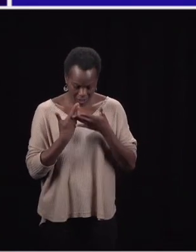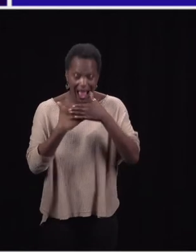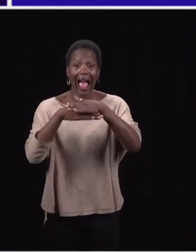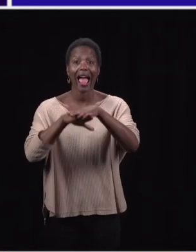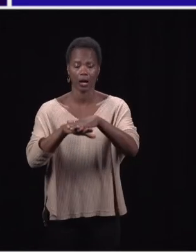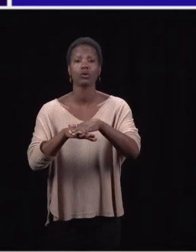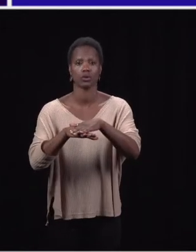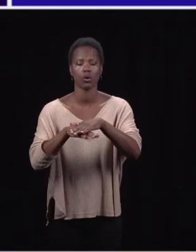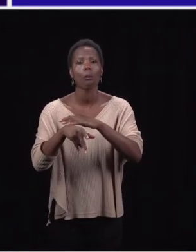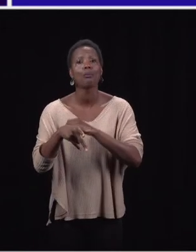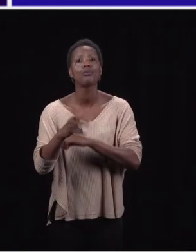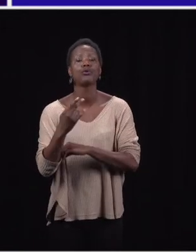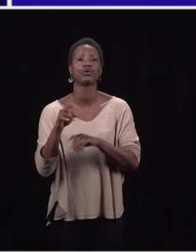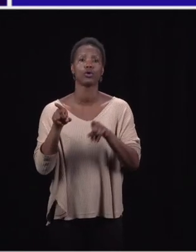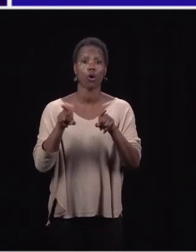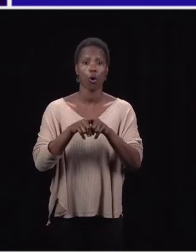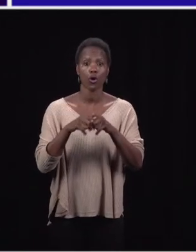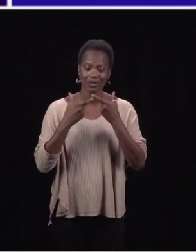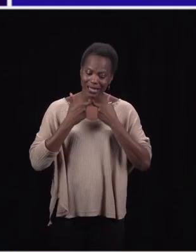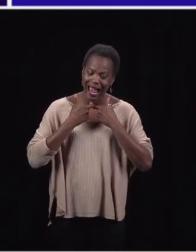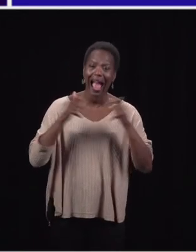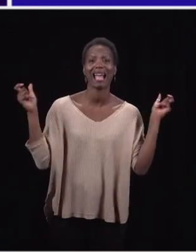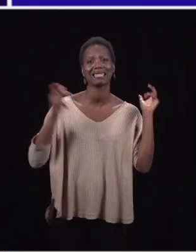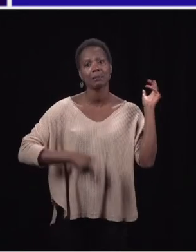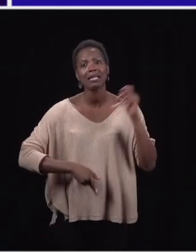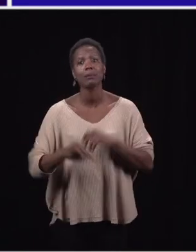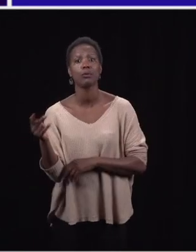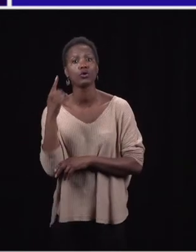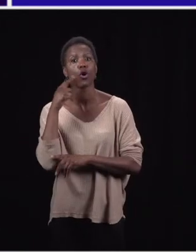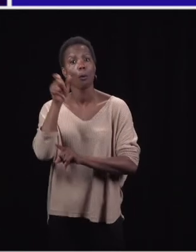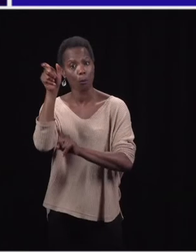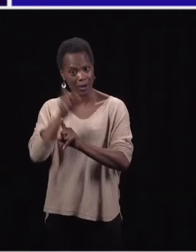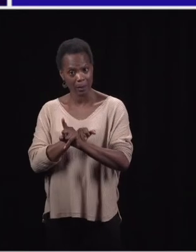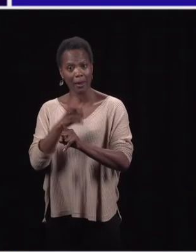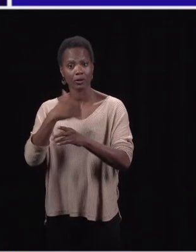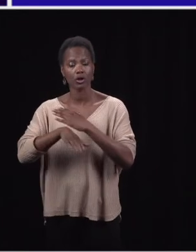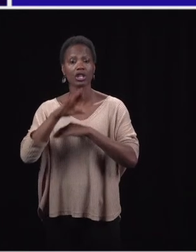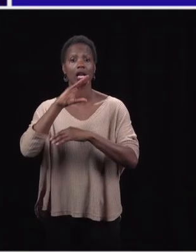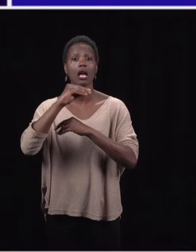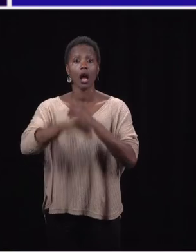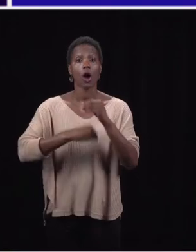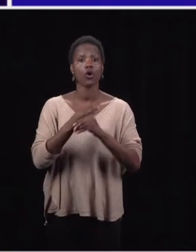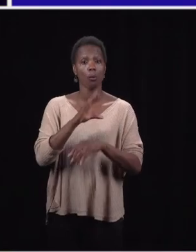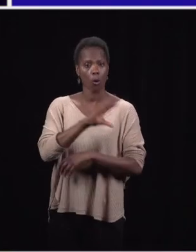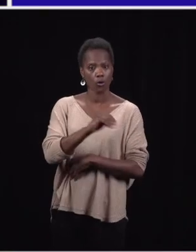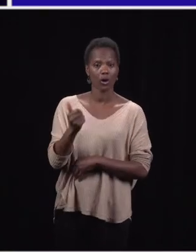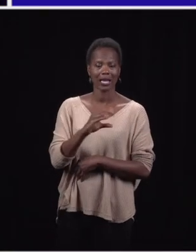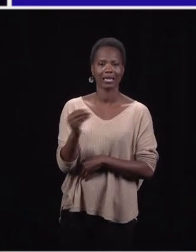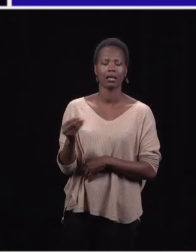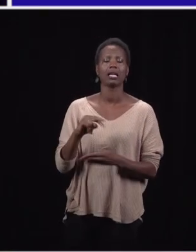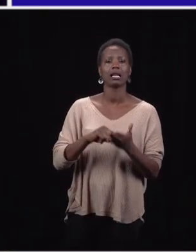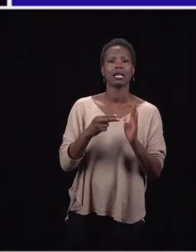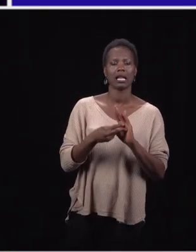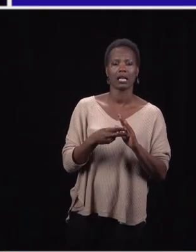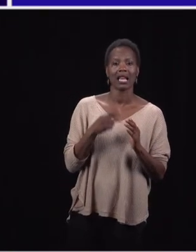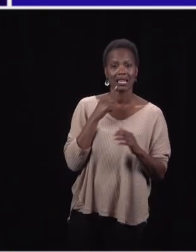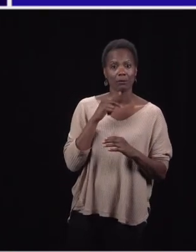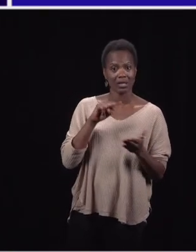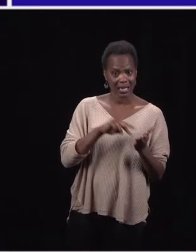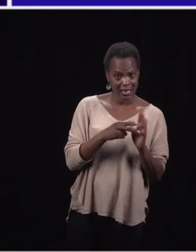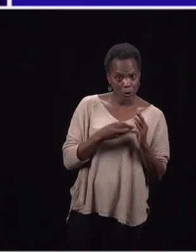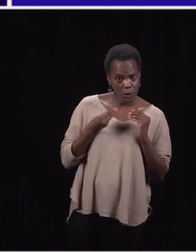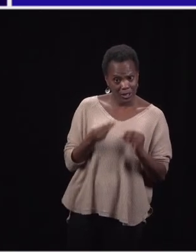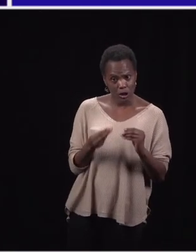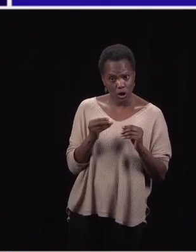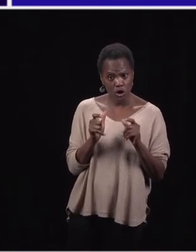et un accès facilité pour toutes les personnes dans la tech c'est un vrai vecteur d'égalité des chances en quelque sorte